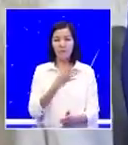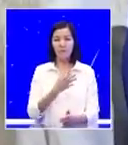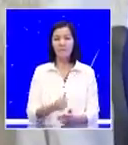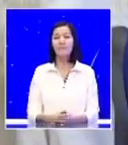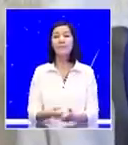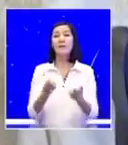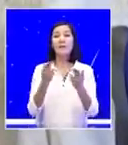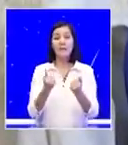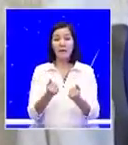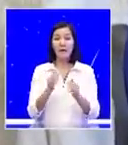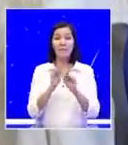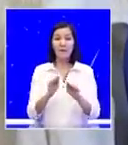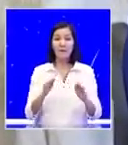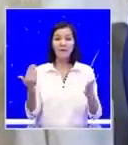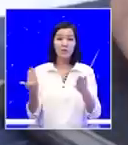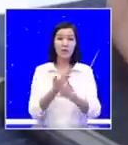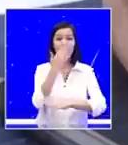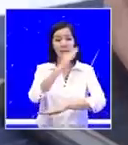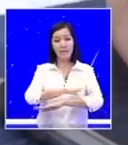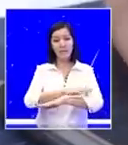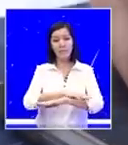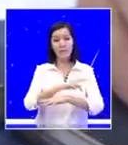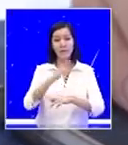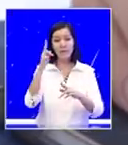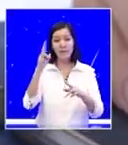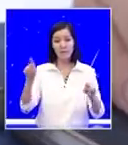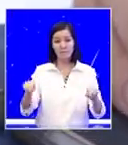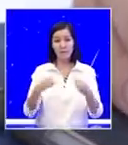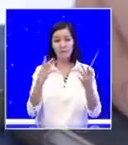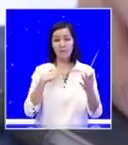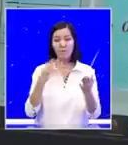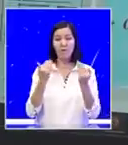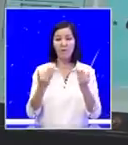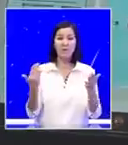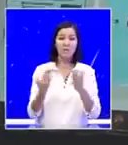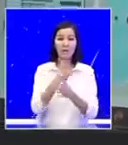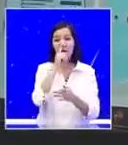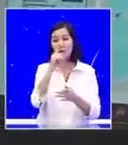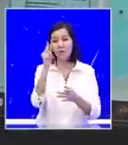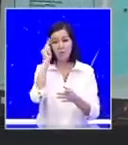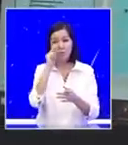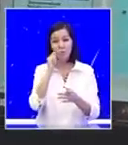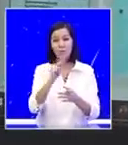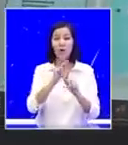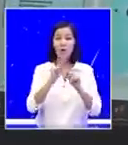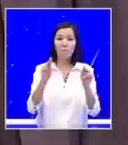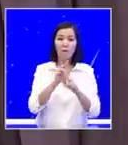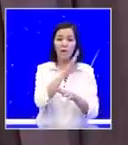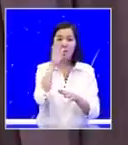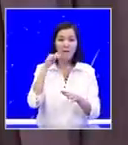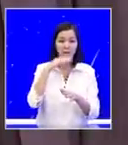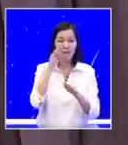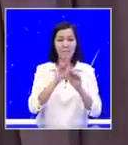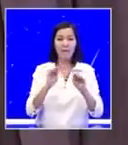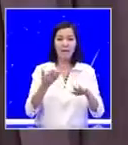Жарайсың, Исмайл. Жарайсың. Иә, білім алушылар жаңа оқу тәртібіне бейімделуде. Қашықтан білім алу форматы алғашқы аптада мұғалім де, ата-ана мен балаға да